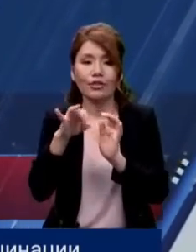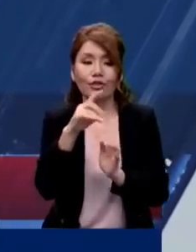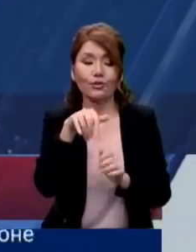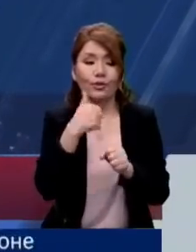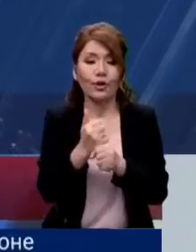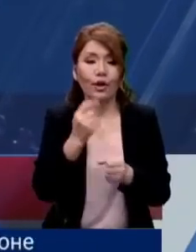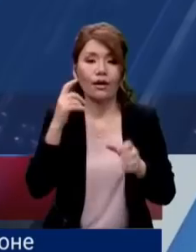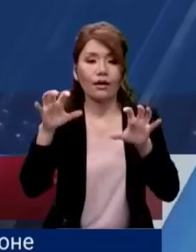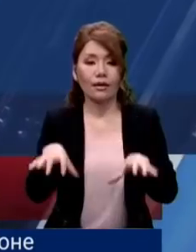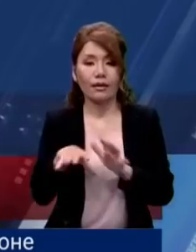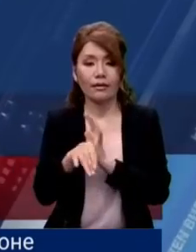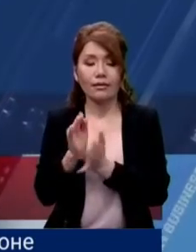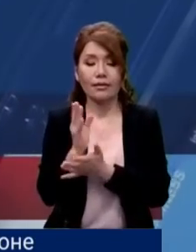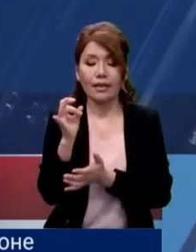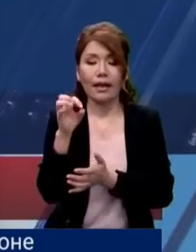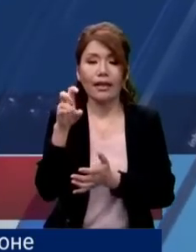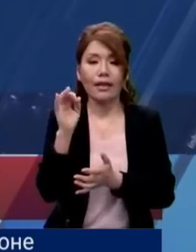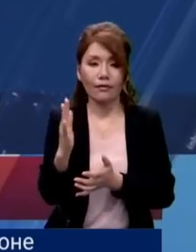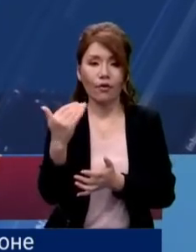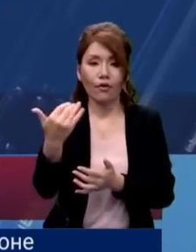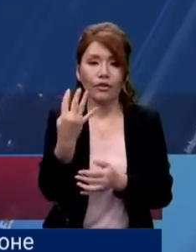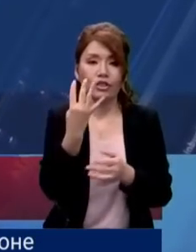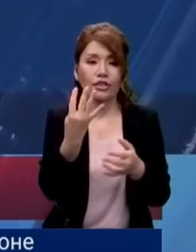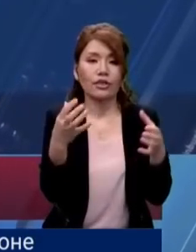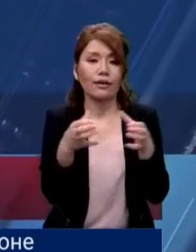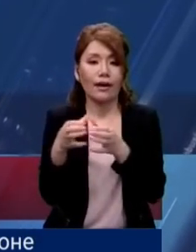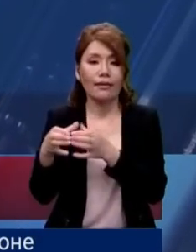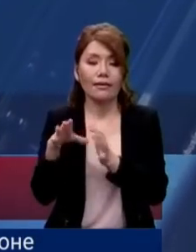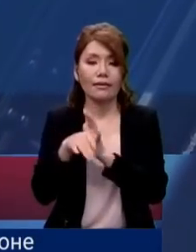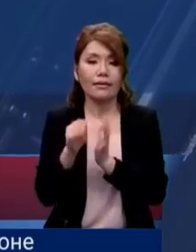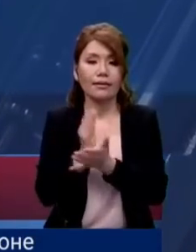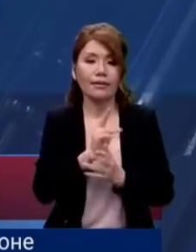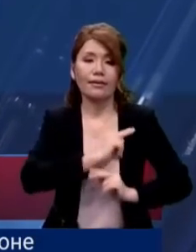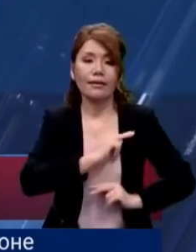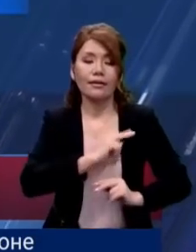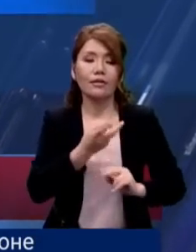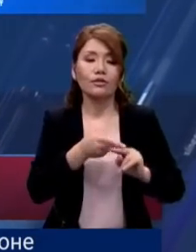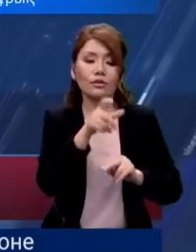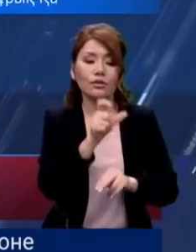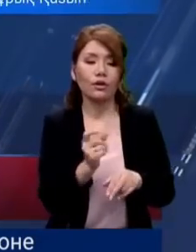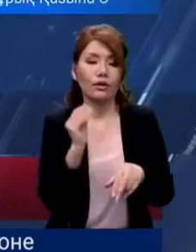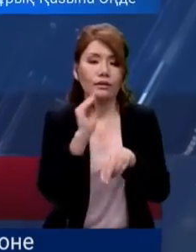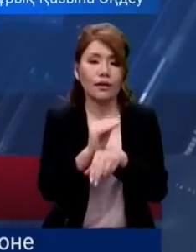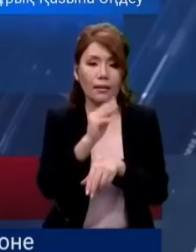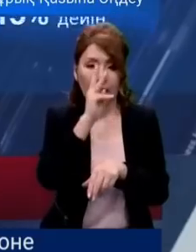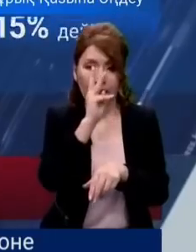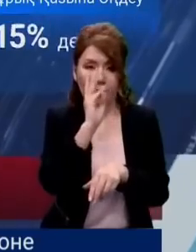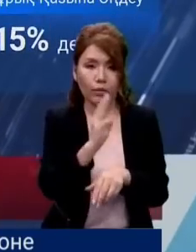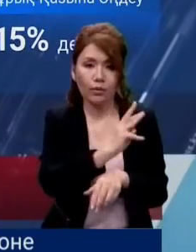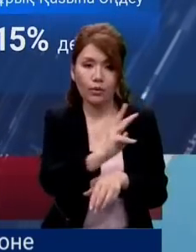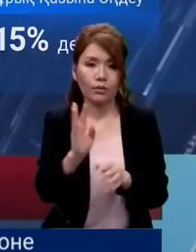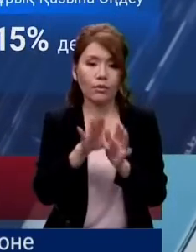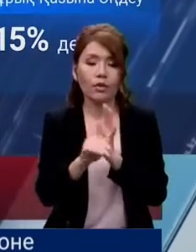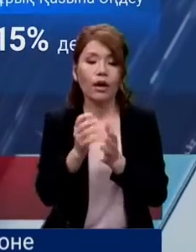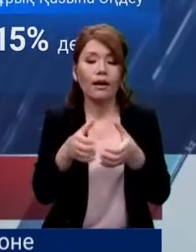басқарма төрағасы Алмас Адам Сәтқалиев биыл тағы 4 компания қатардағы қызметкерлердің жалақысын көтереді деді. Алайда сол